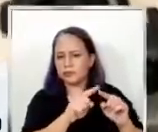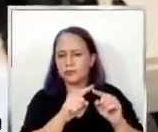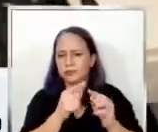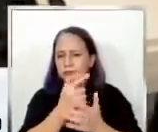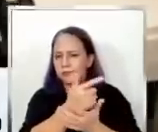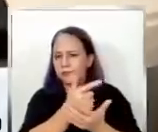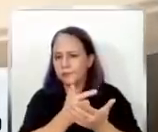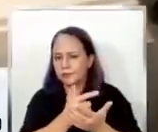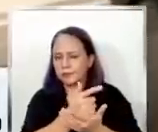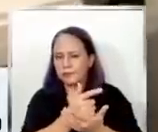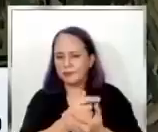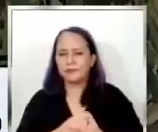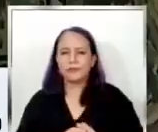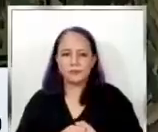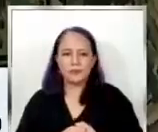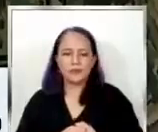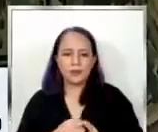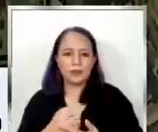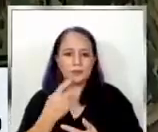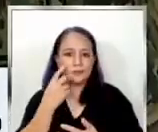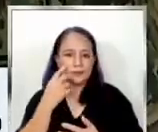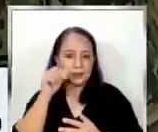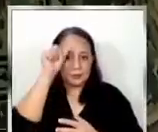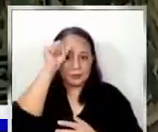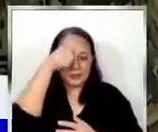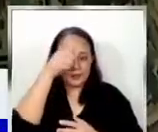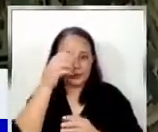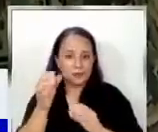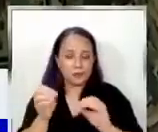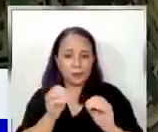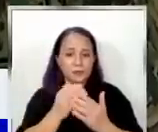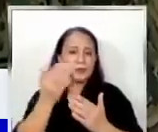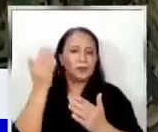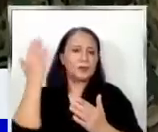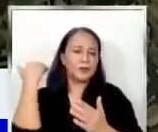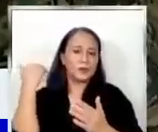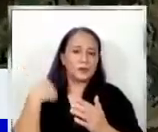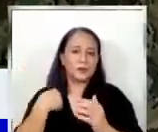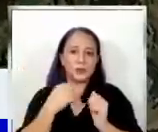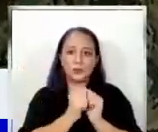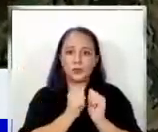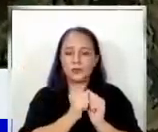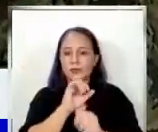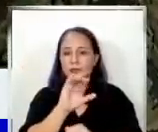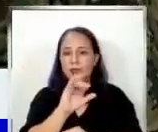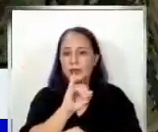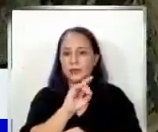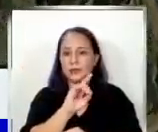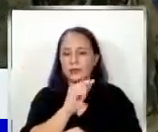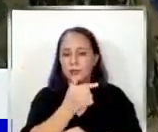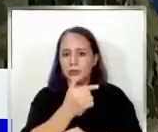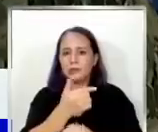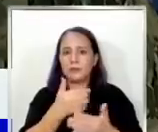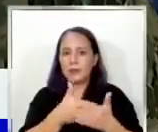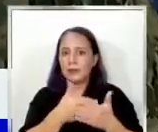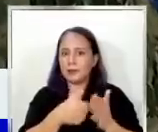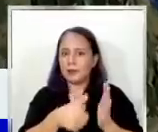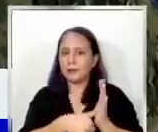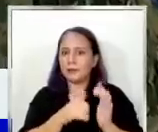gamit. If you remember the operation when I was still with the CIDG, malapit na rin po yung election that was